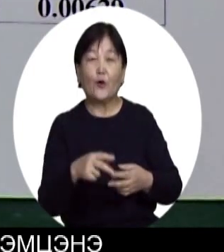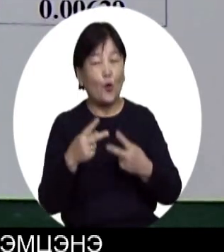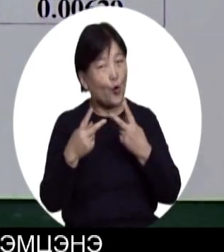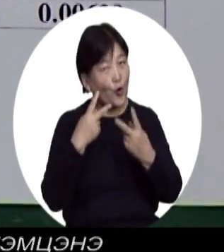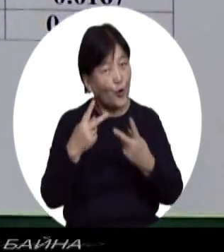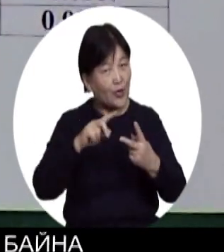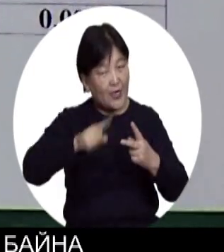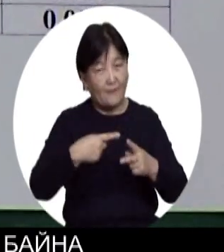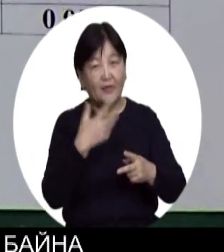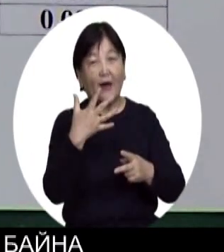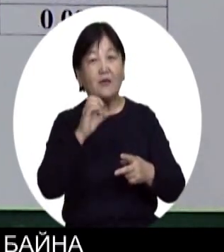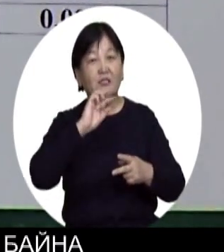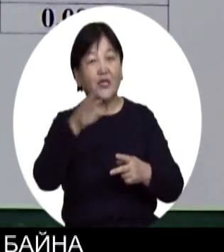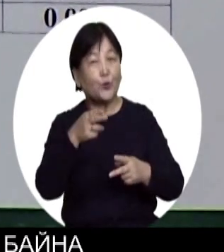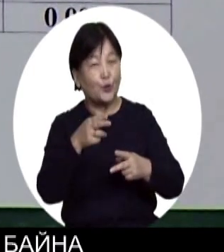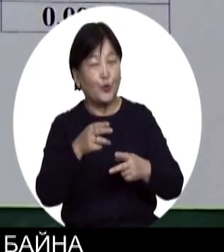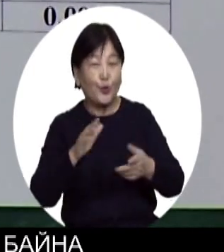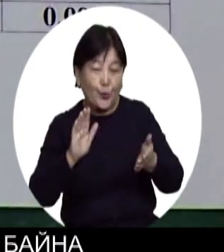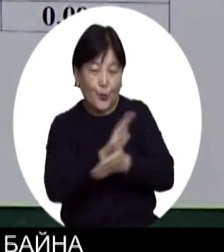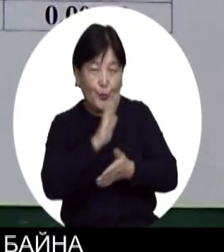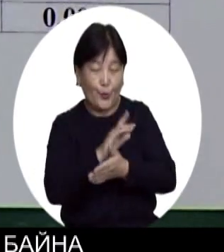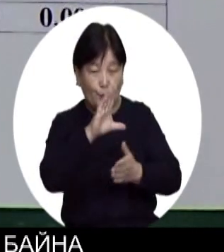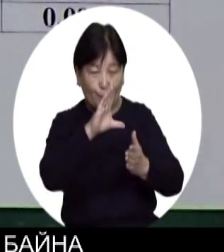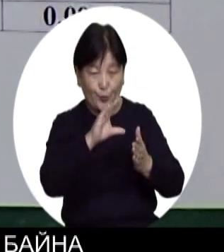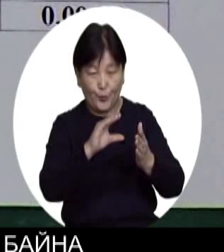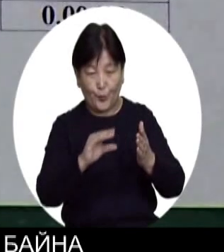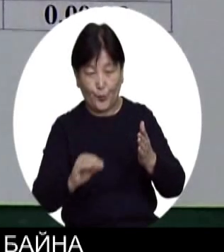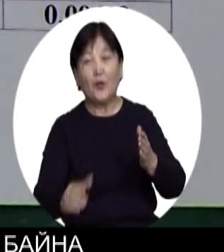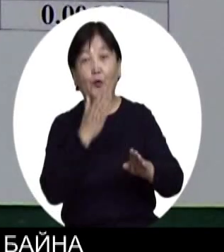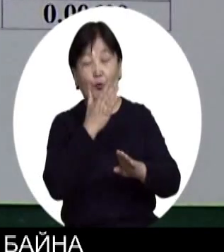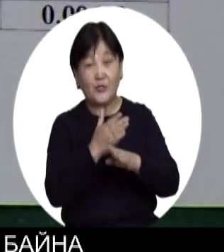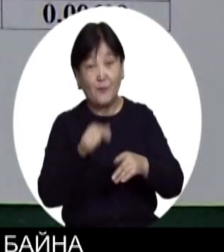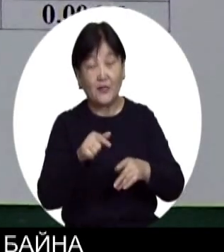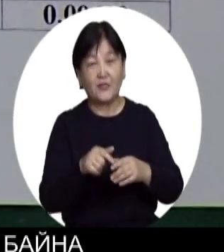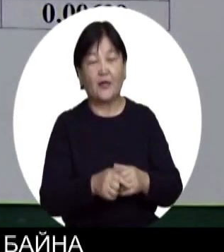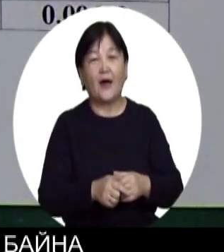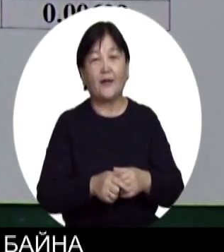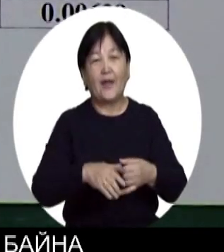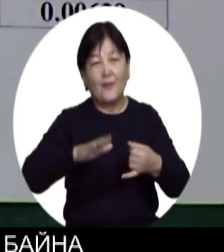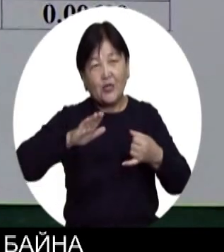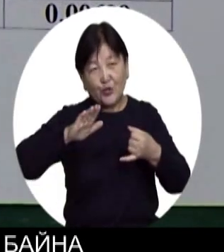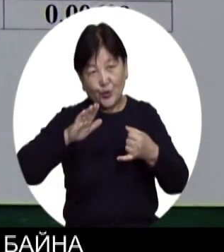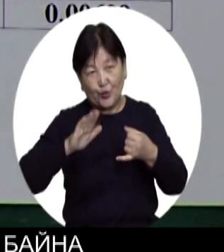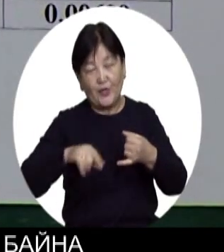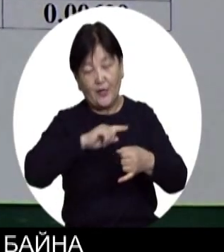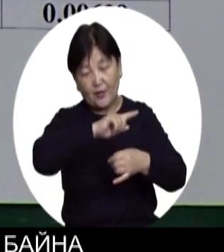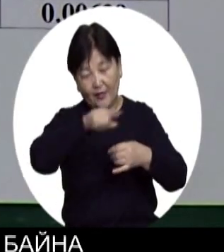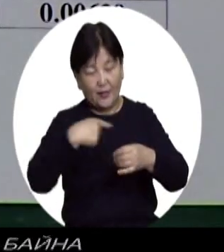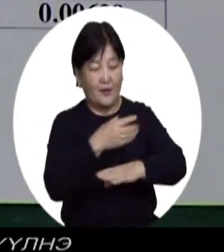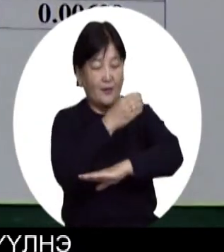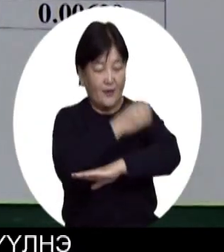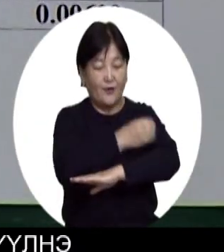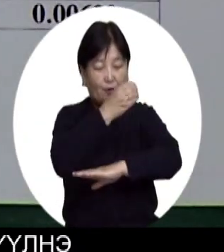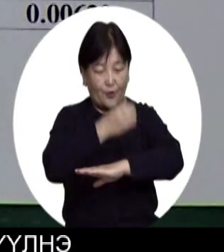22.5 секундэд. За дараагийнх нь 0.12 мл натрийн теосулфат агуулсан уусмал дах